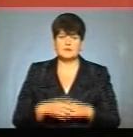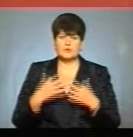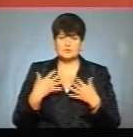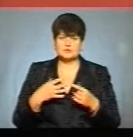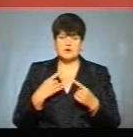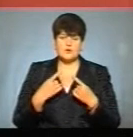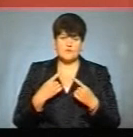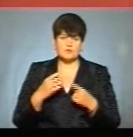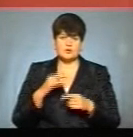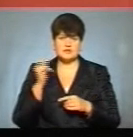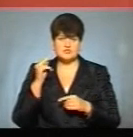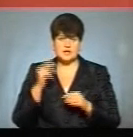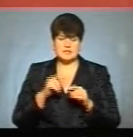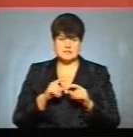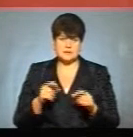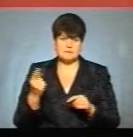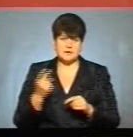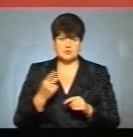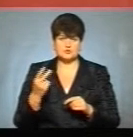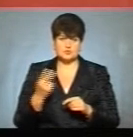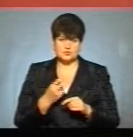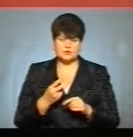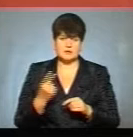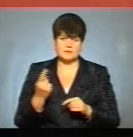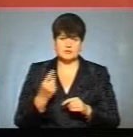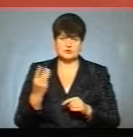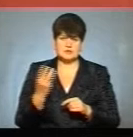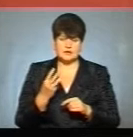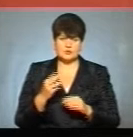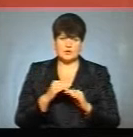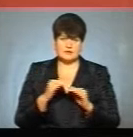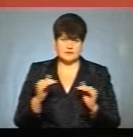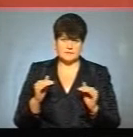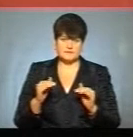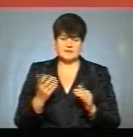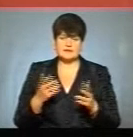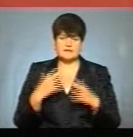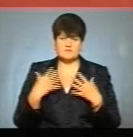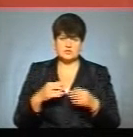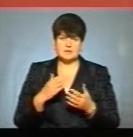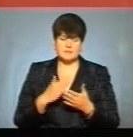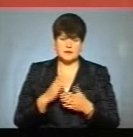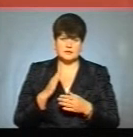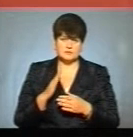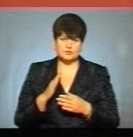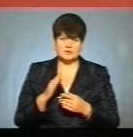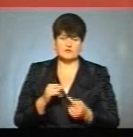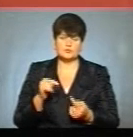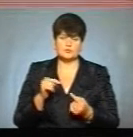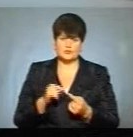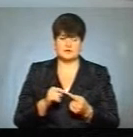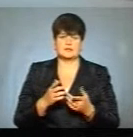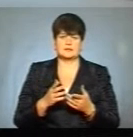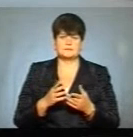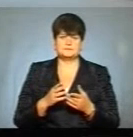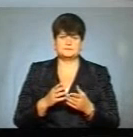говоримо про навчальні заклади 1-го, 2-го чи 1-го, 3-го рівня, де вже має бути відповідний контингент учнів.